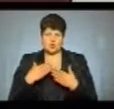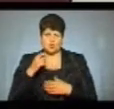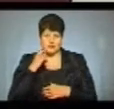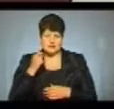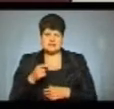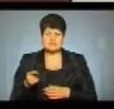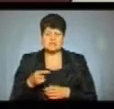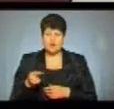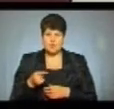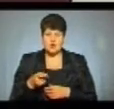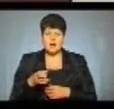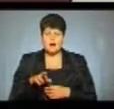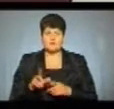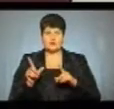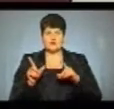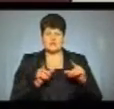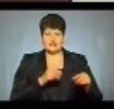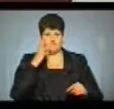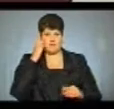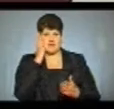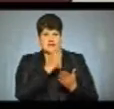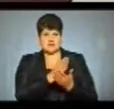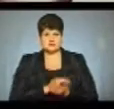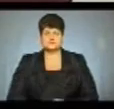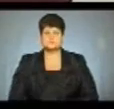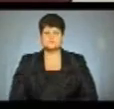Тернополя високопосадовці поїхали до Хмельницького.